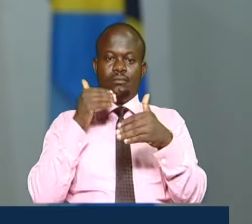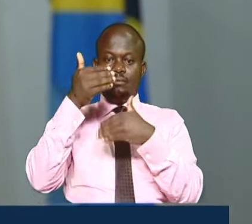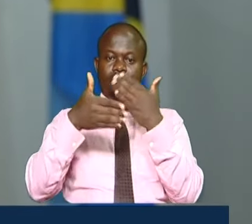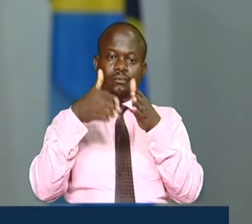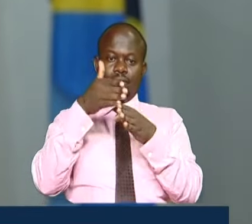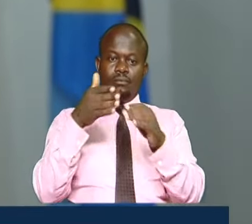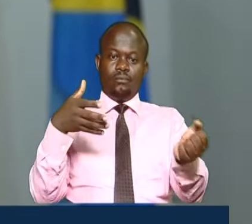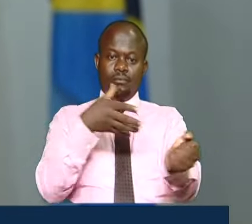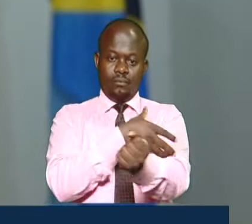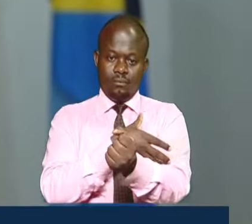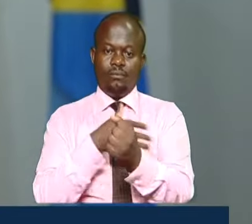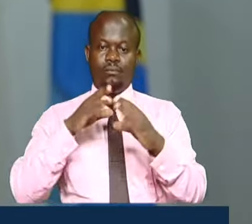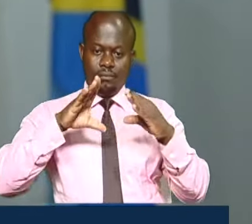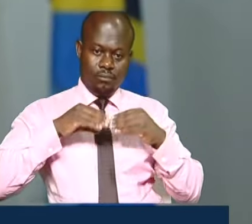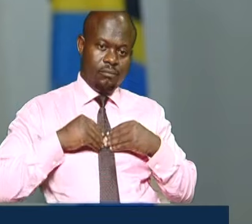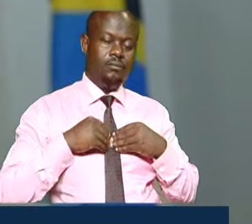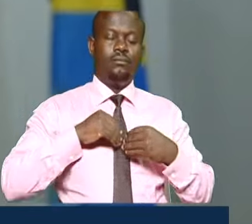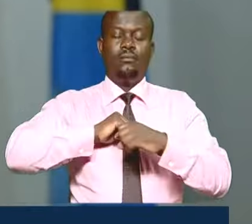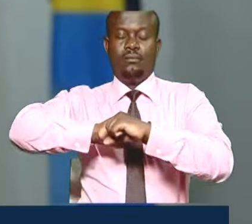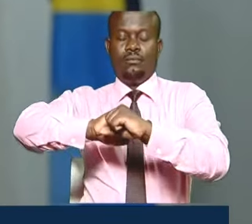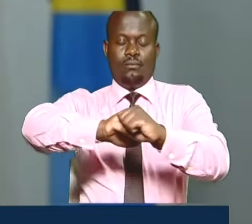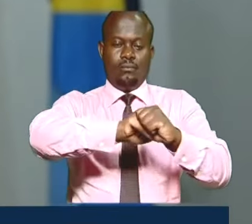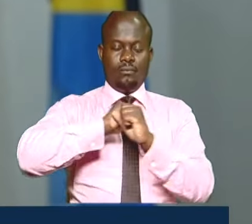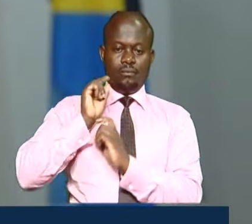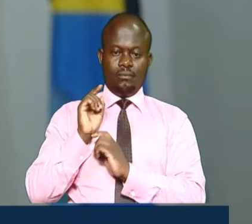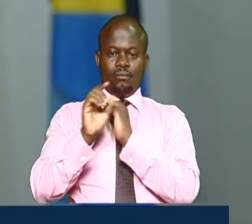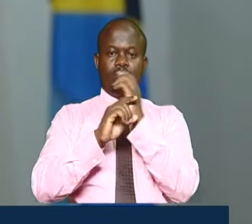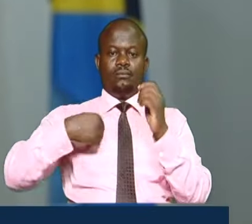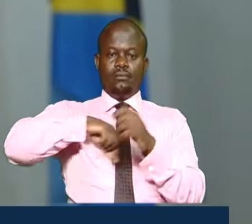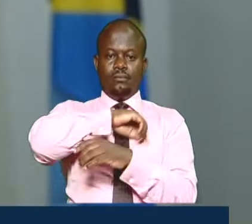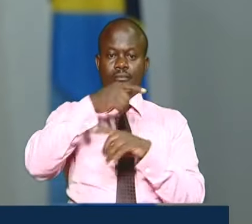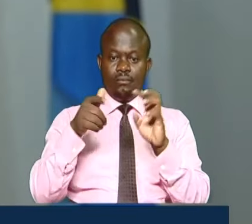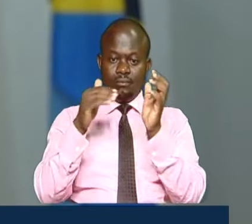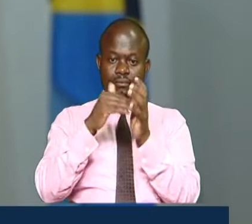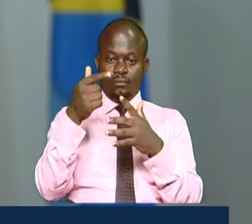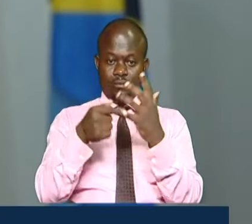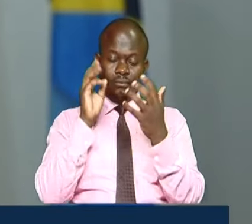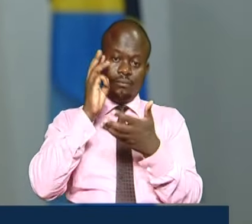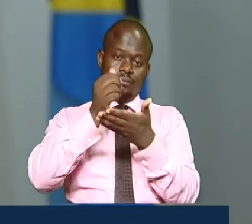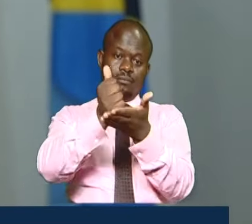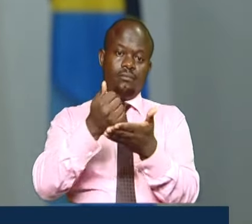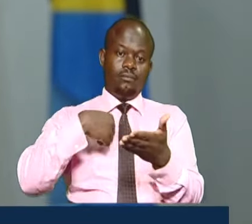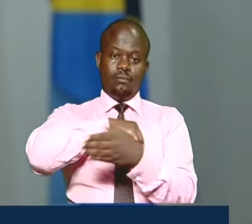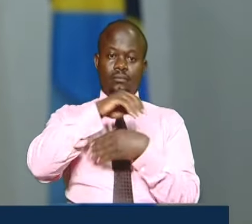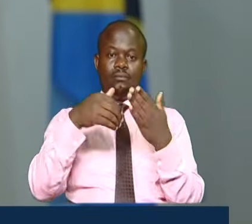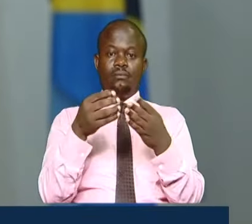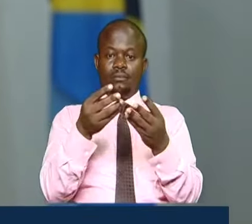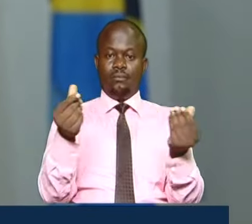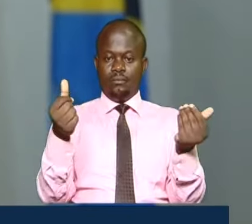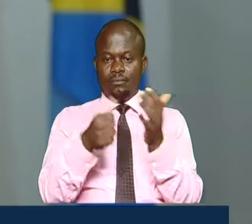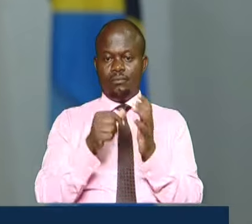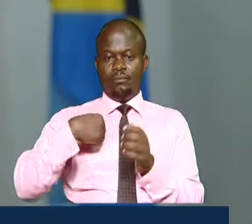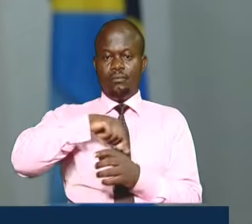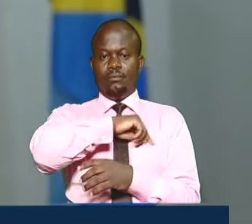kubaka ubushobozi butwemerera kurinda umutekano w'akarere kacu. Ibi kandi bizadufasha no kwikemurira ibibazo